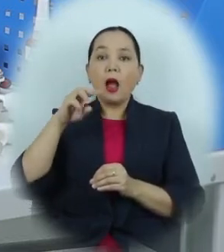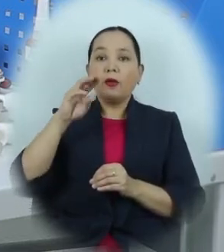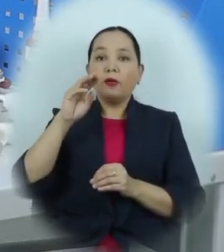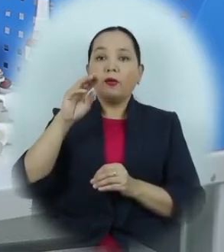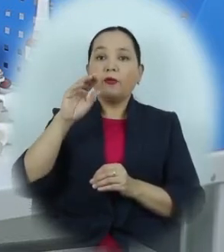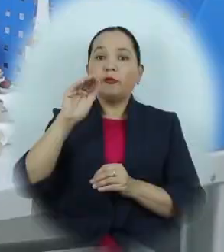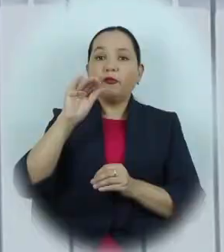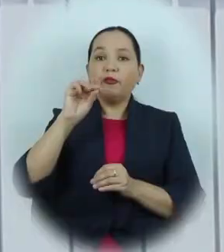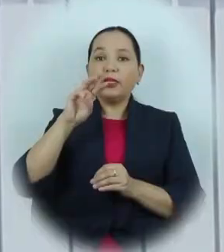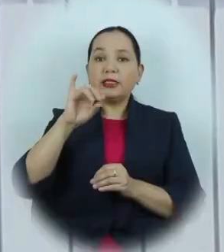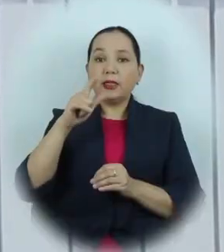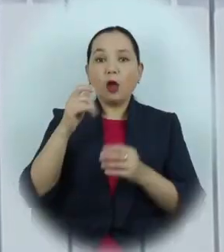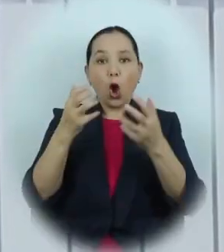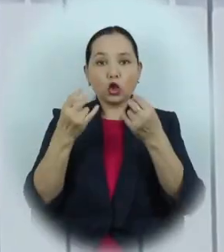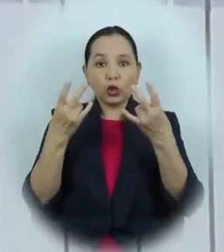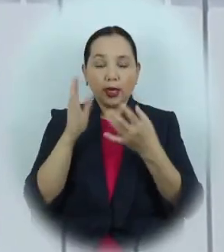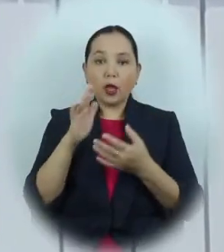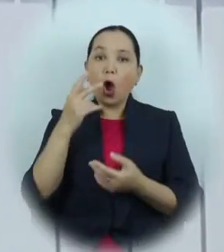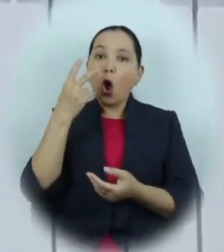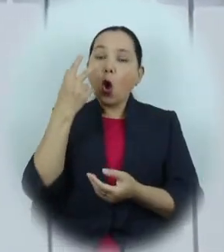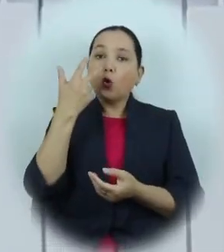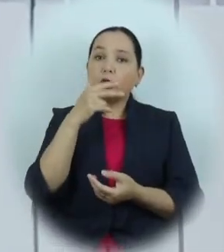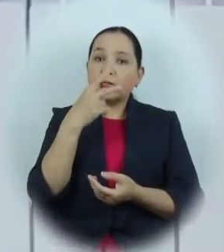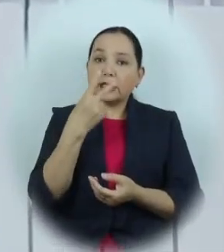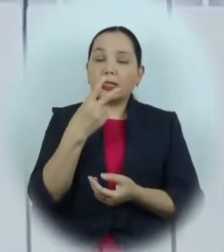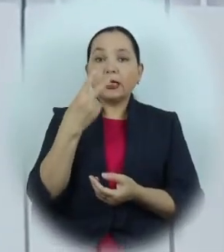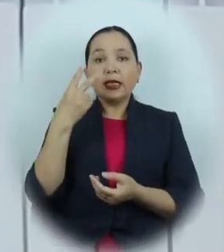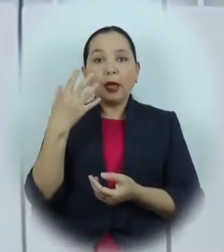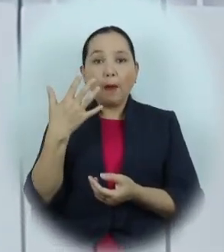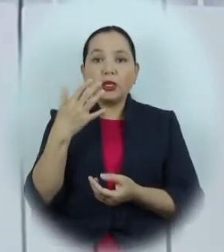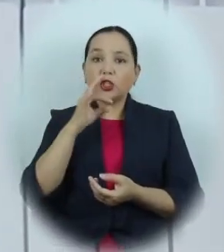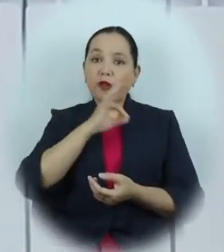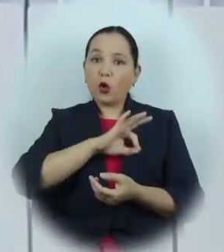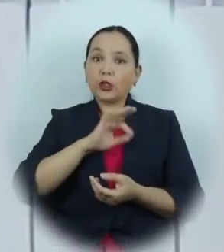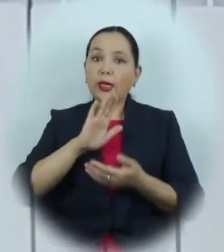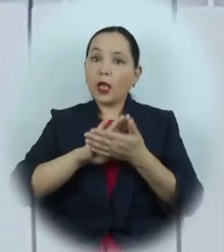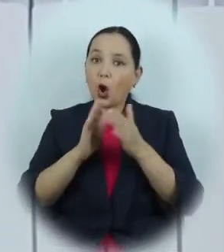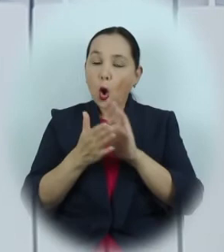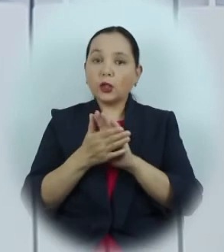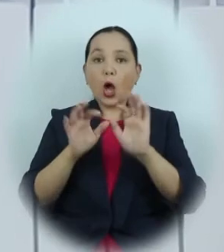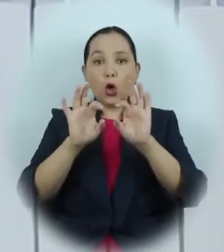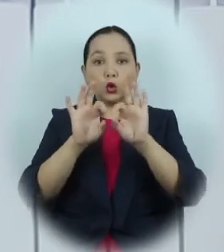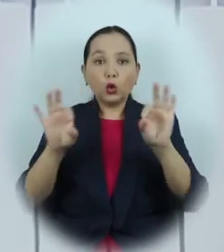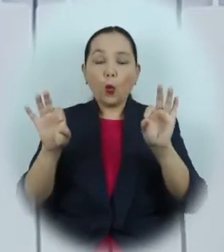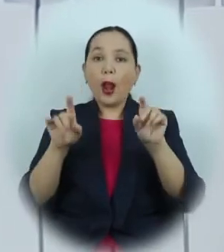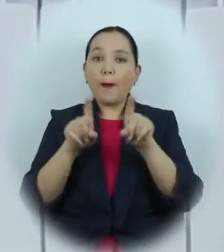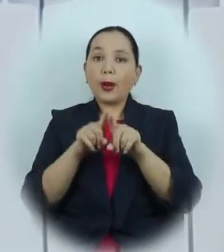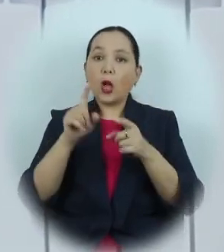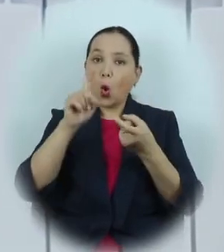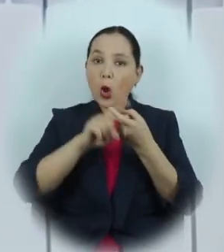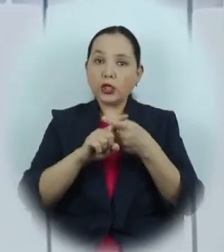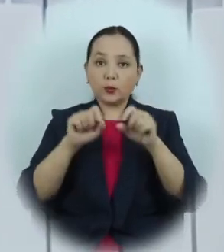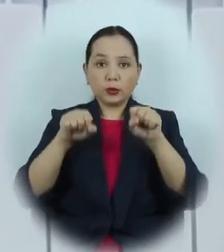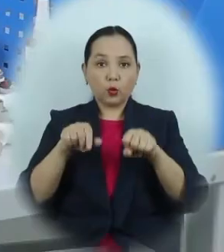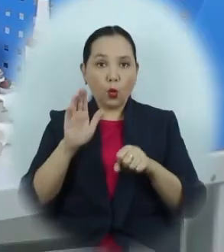keladi. Fittingimiz 32 talik, 25 talik fittingdan foydalangan holda turbalarimizni ulashimiz